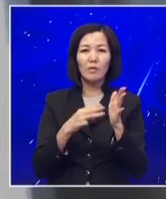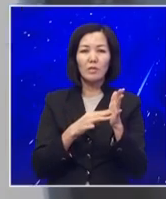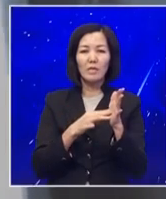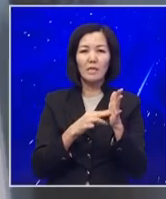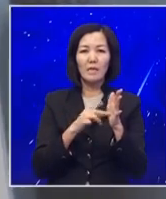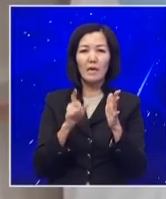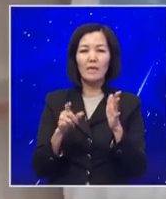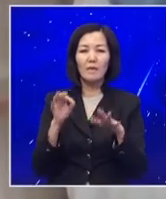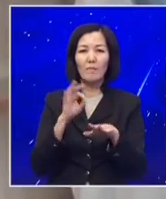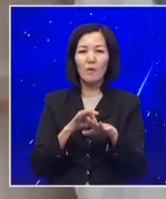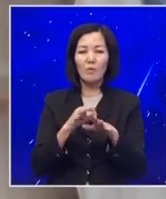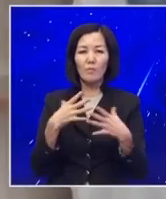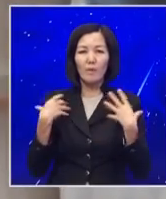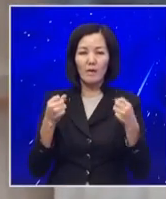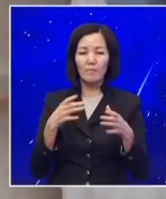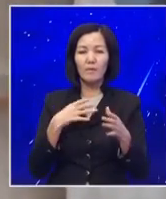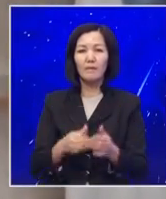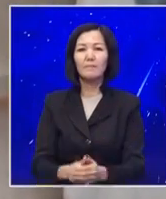адам індеттен айығыпты.